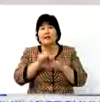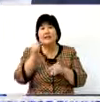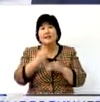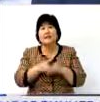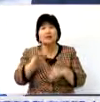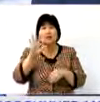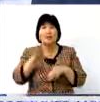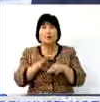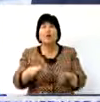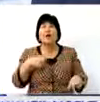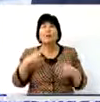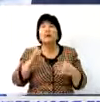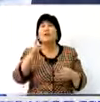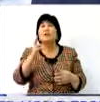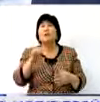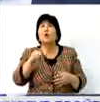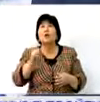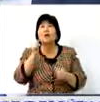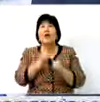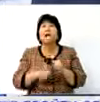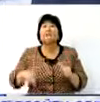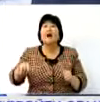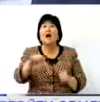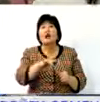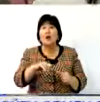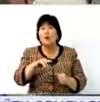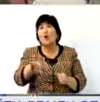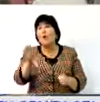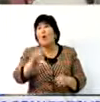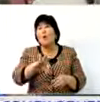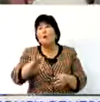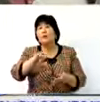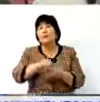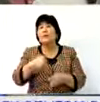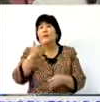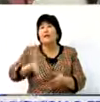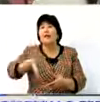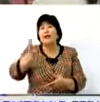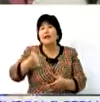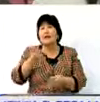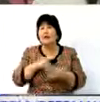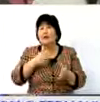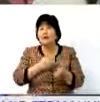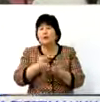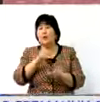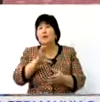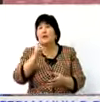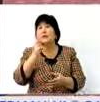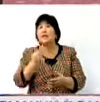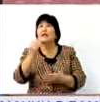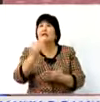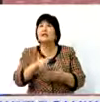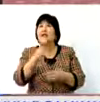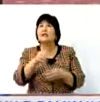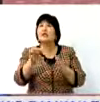будет проводиться подготовка социологов для каждого района. Участникам первого семинара-тренинга разъяснили суть работы социолога, задачи и